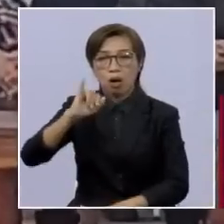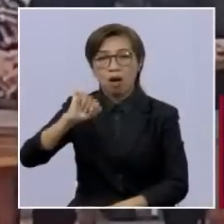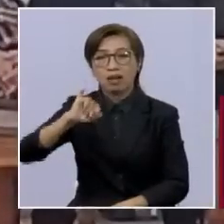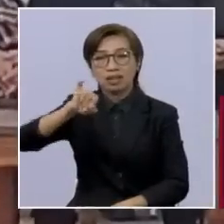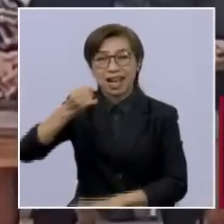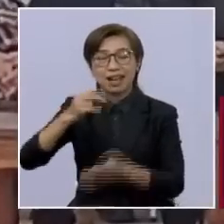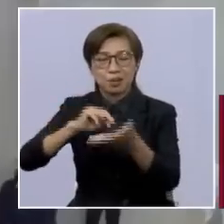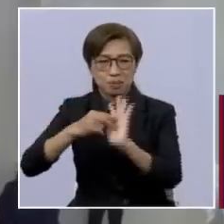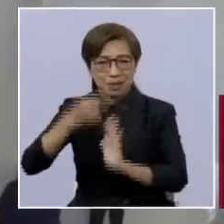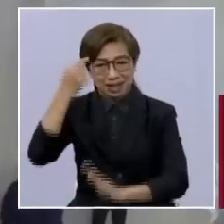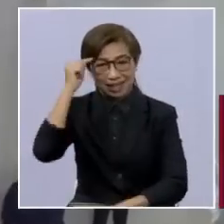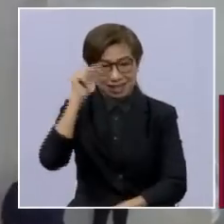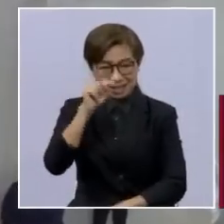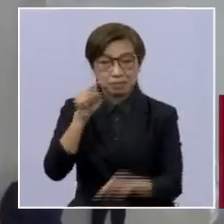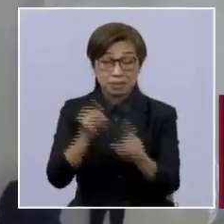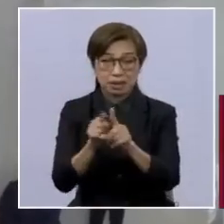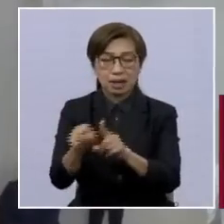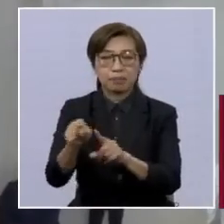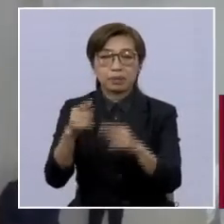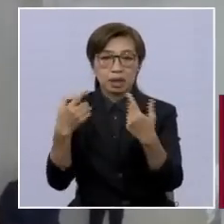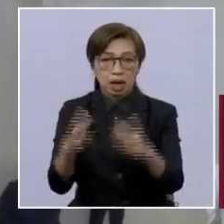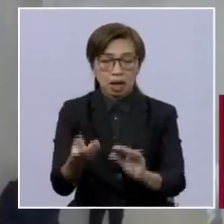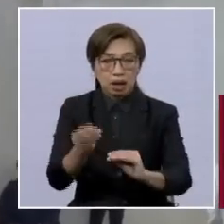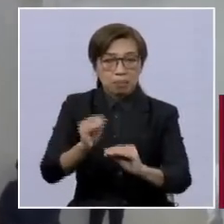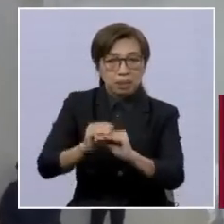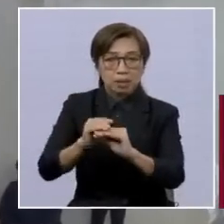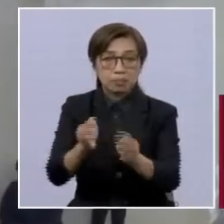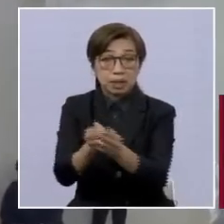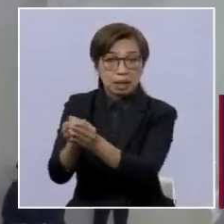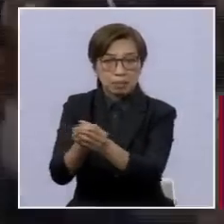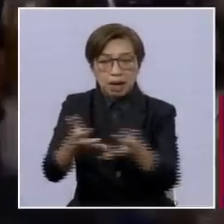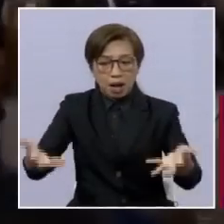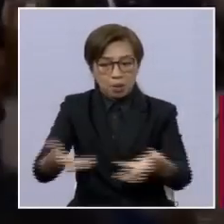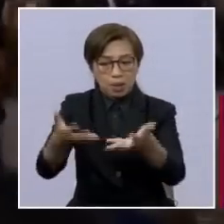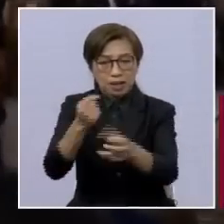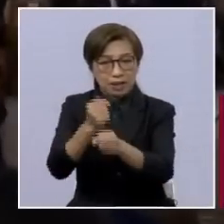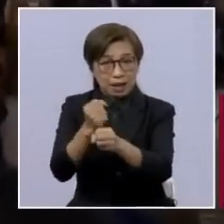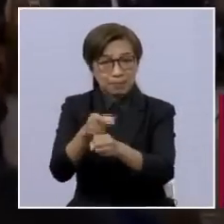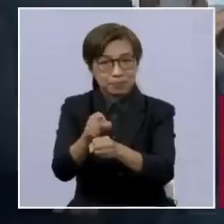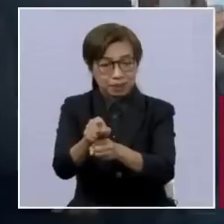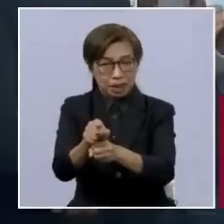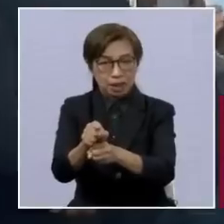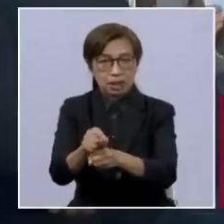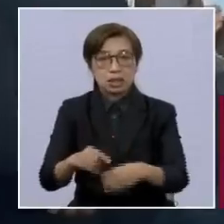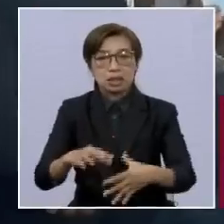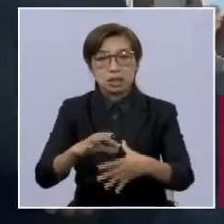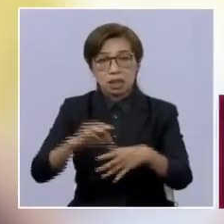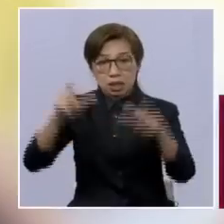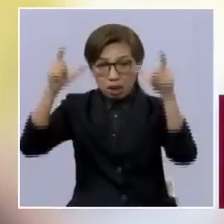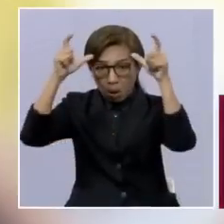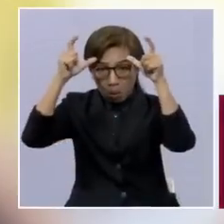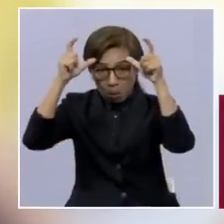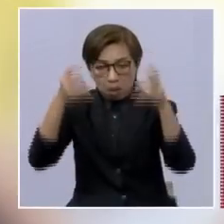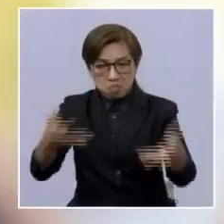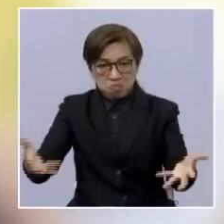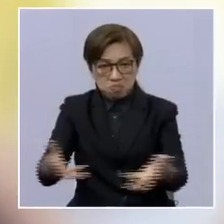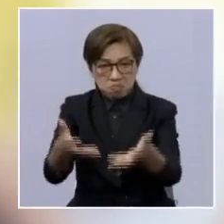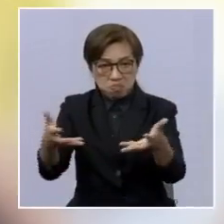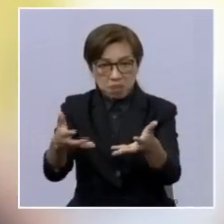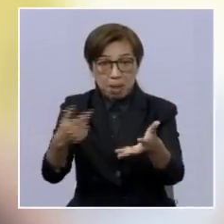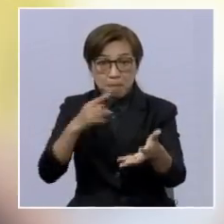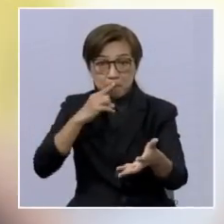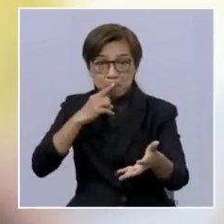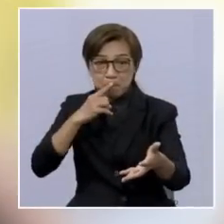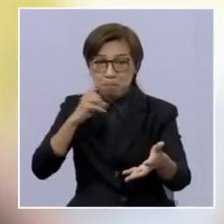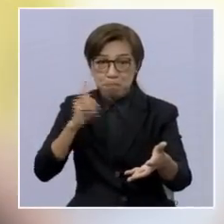ากนี้บิ๊กตู่ยังโชว์ลีลาการทำอาหารด้วยนะฮะโชว์ผัดคั่วกลิ้งเนื้อแล้วก็ชิมฝีมือตัวเอง